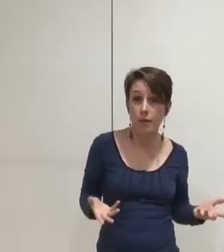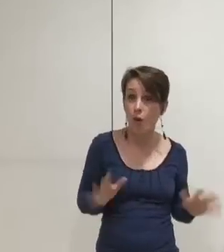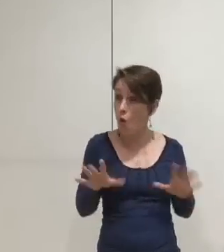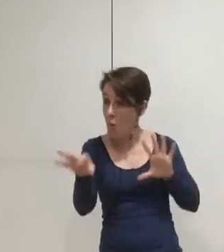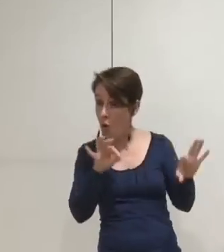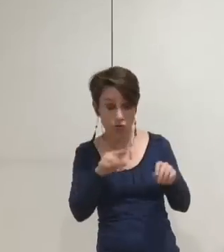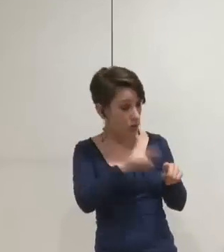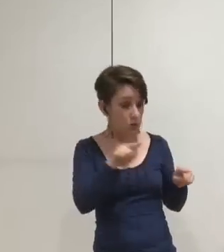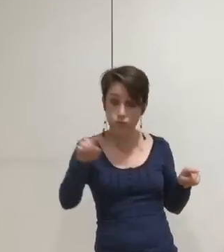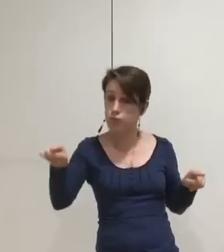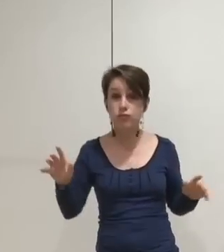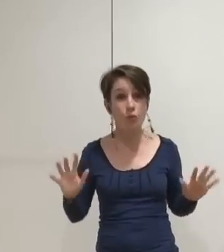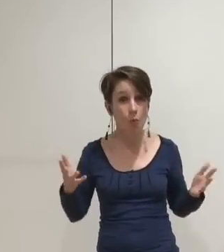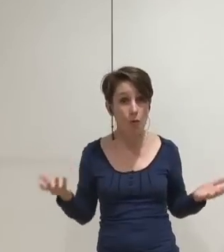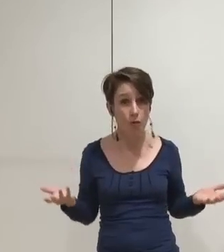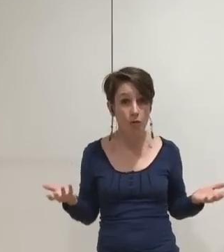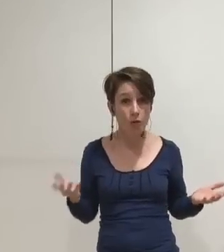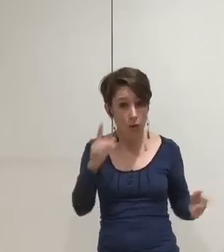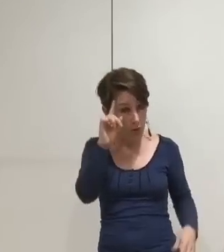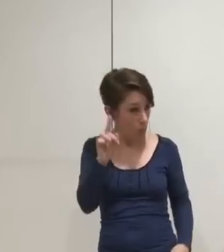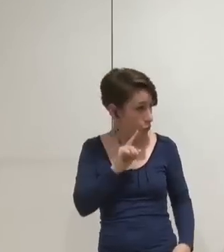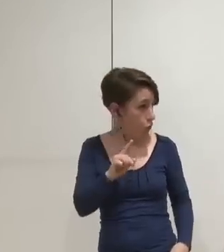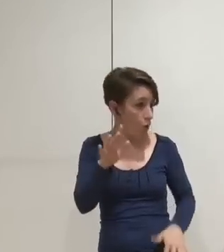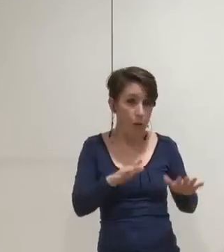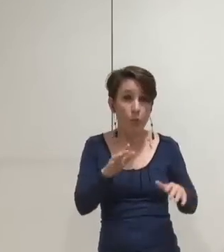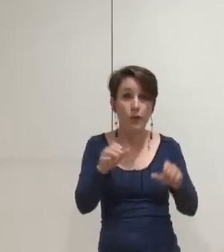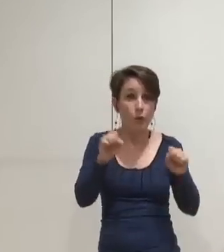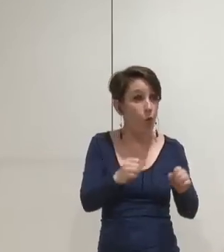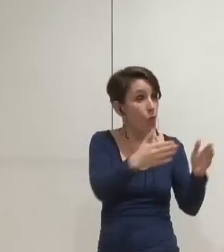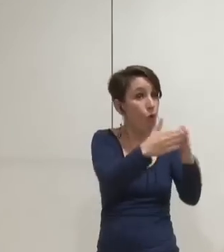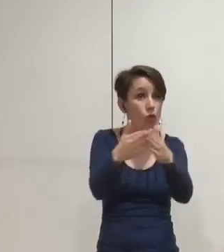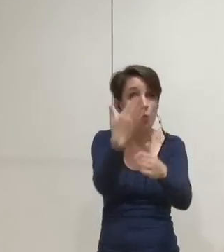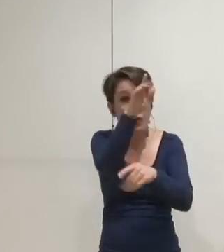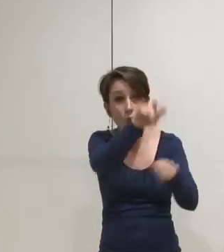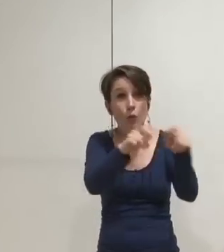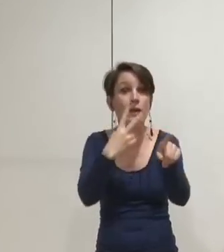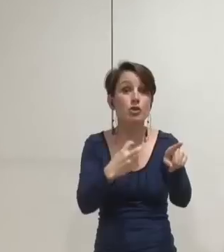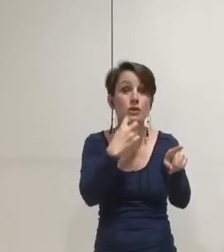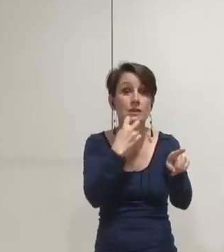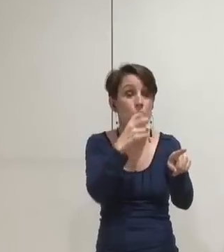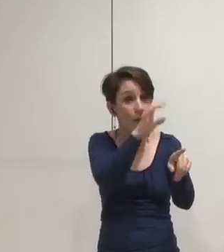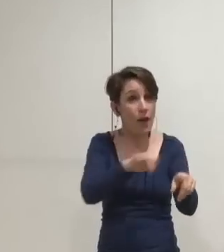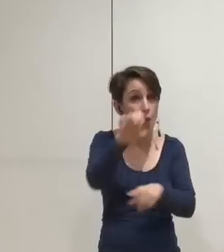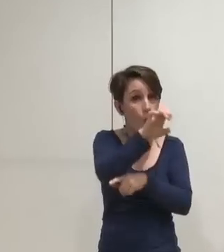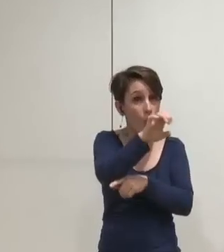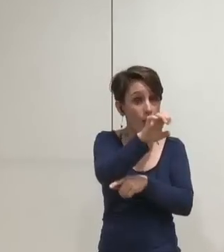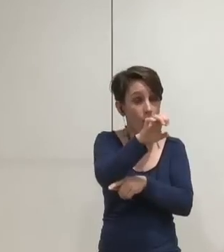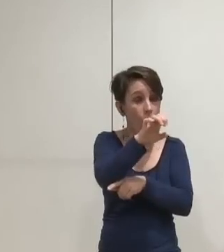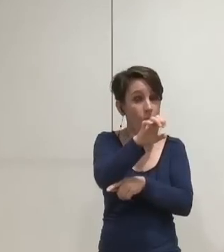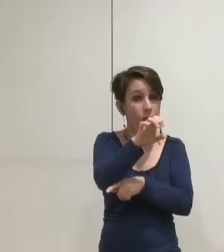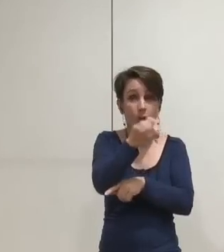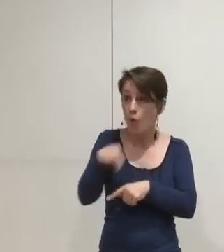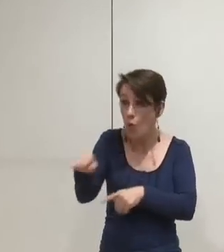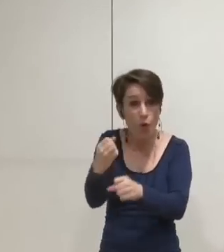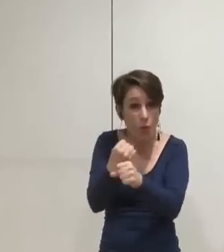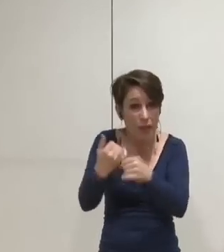hiérarchie pourquoi ne pas demander à des citoyens de l'Union européenne qui n'ont pas de raison de travailler ici qui n'ont pas de travail qui